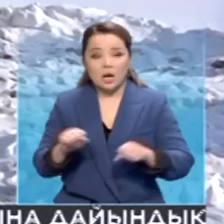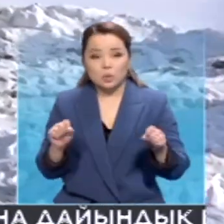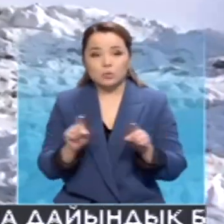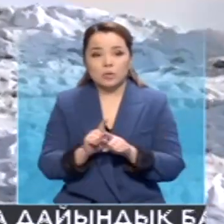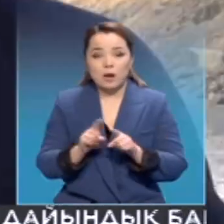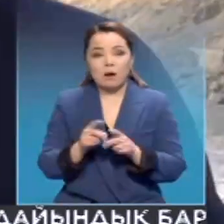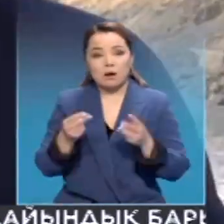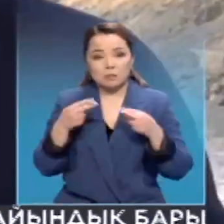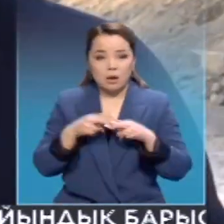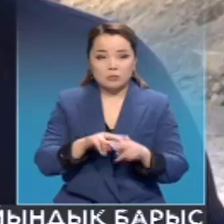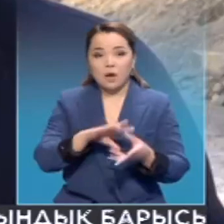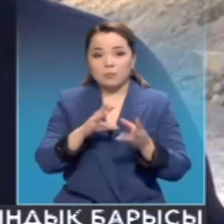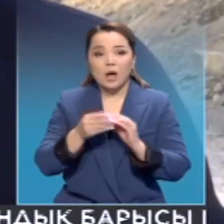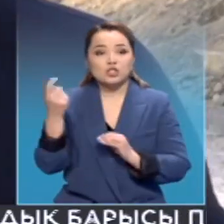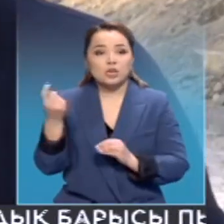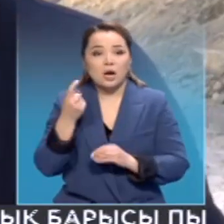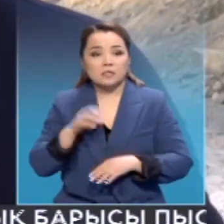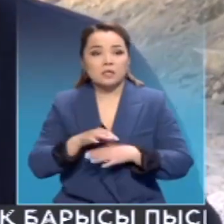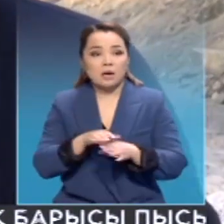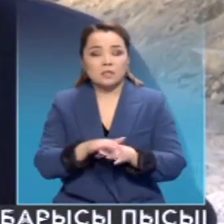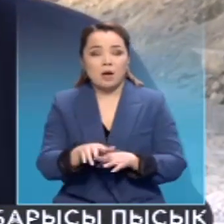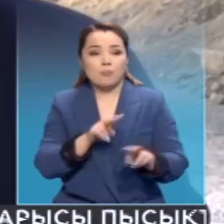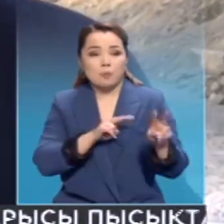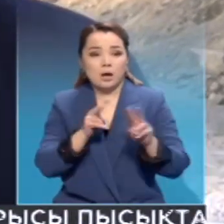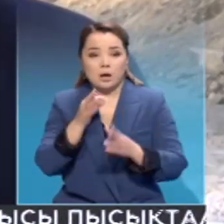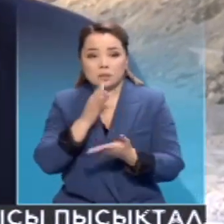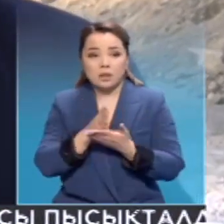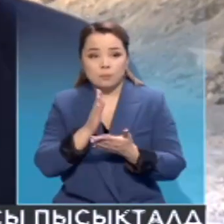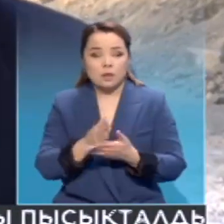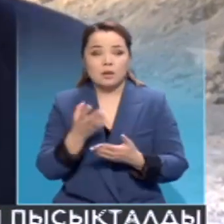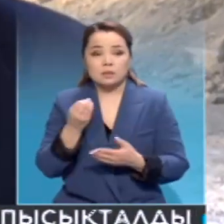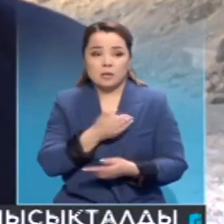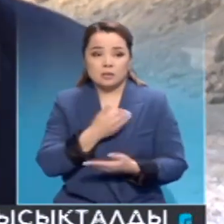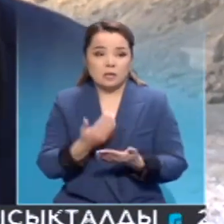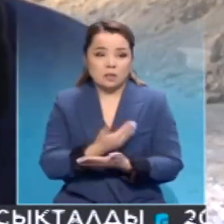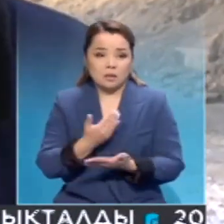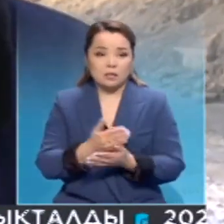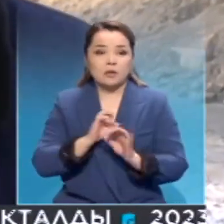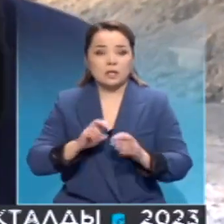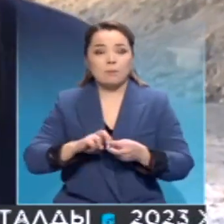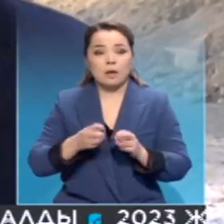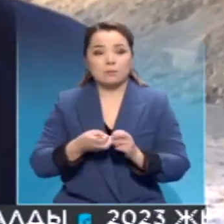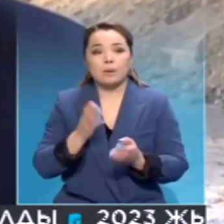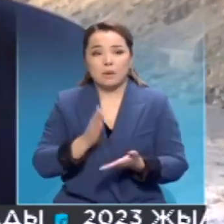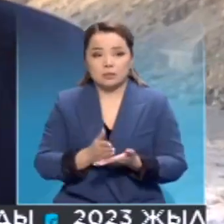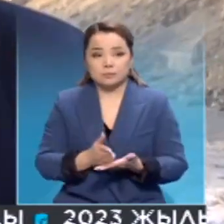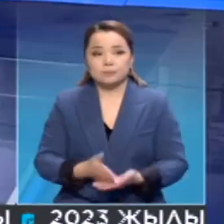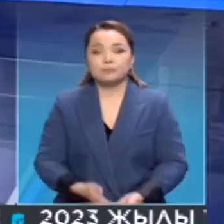қойдық. Енді барлық шаруа әкімшіліктің бақылауында, бірақ та тағы да айта кететін проблема әлі бар.